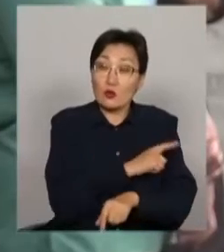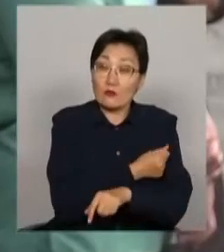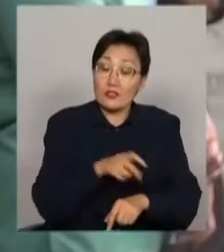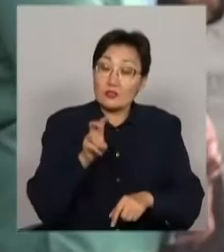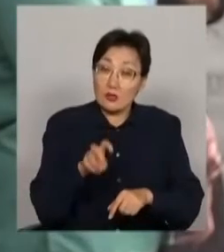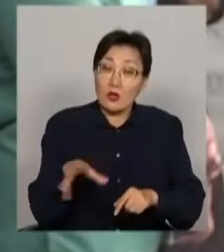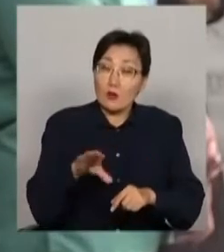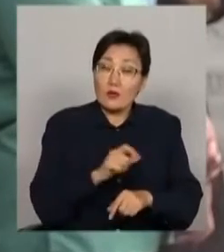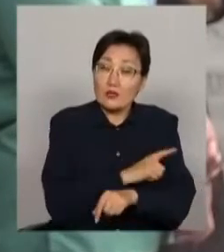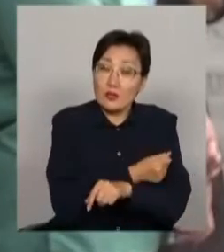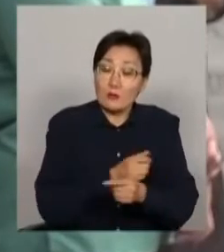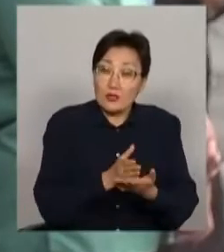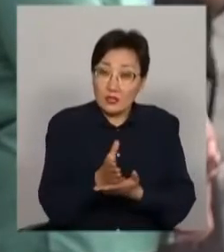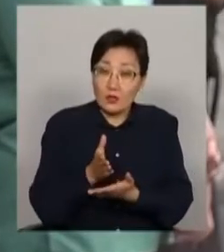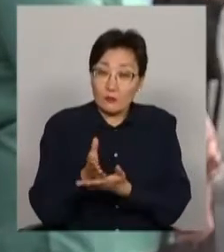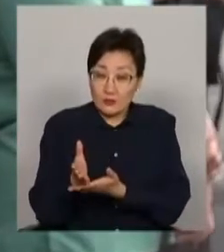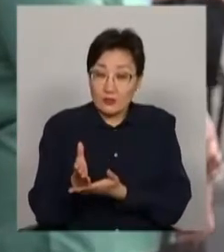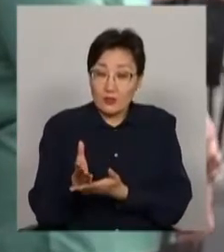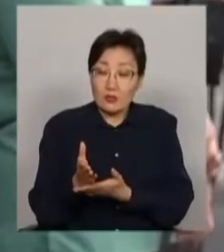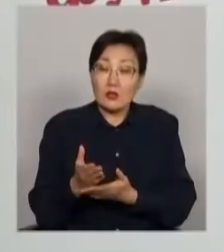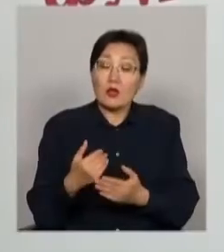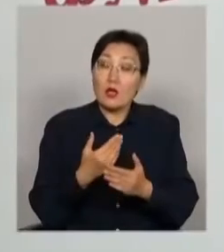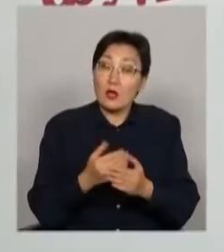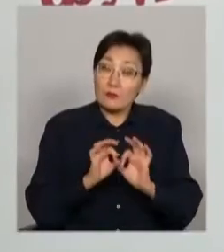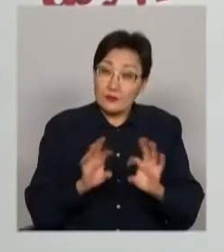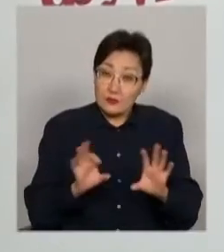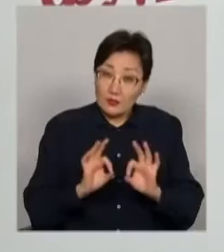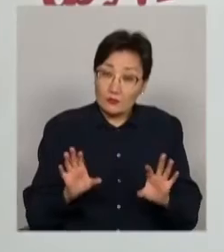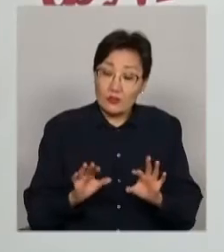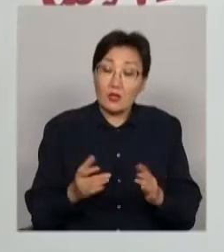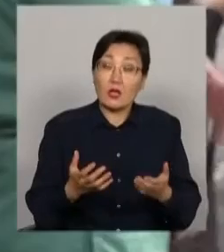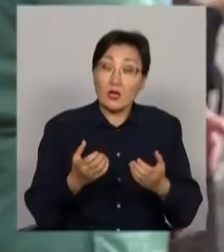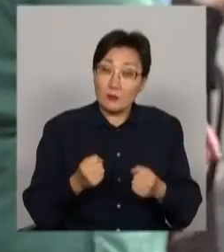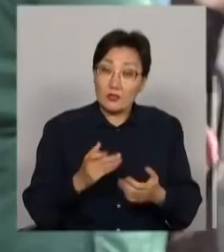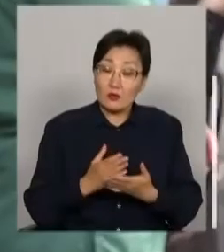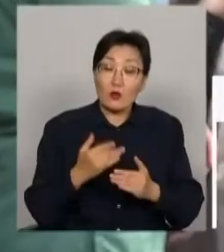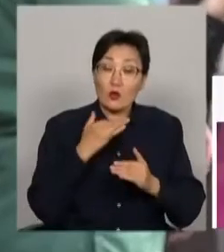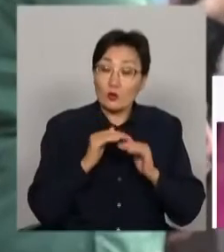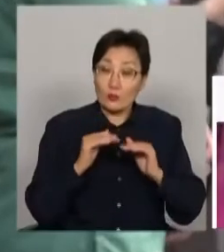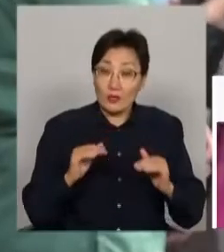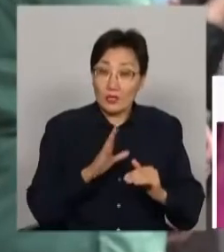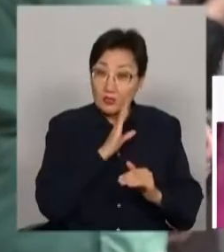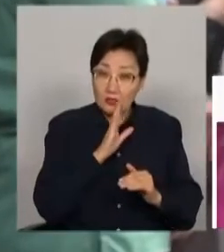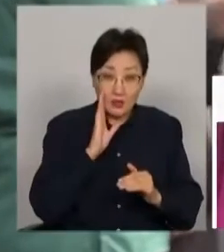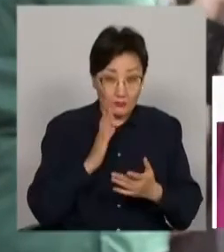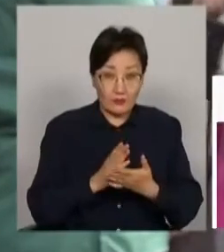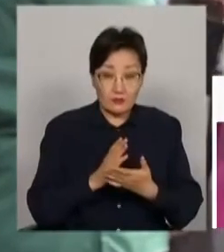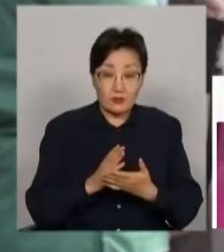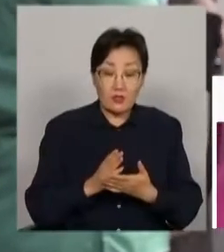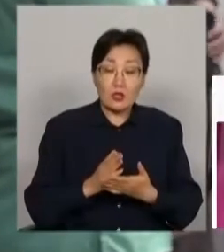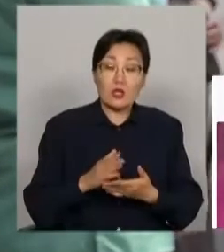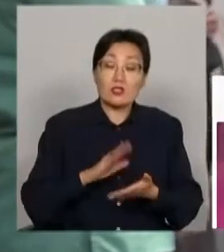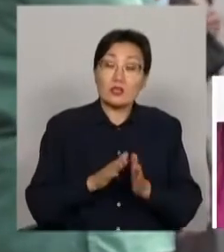Барлық дәрігерлерге кіріпсіңіз, қабылдаулары сондай жақсы, жақсы ілтипатпен қабылдап жатыр. Көп балалы аналар бар, нелері